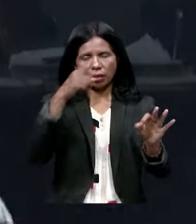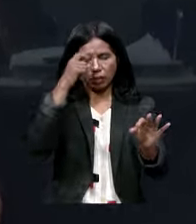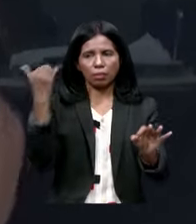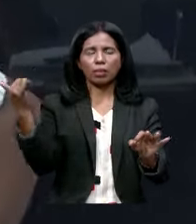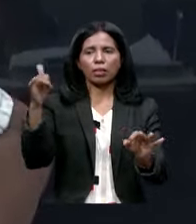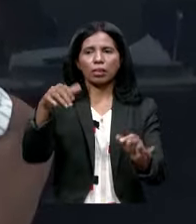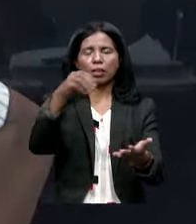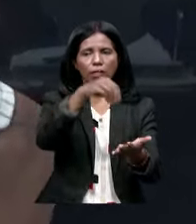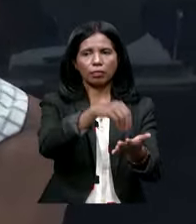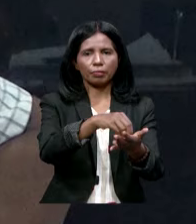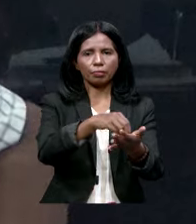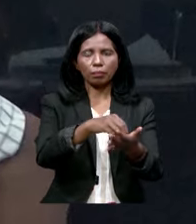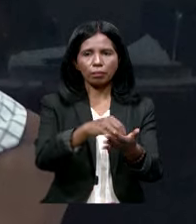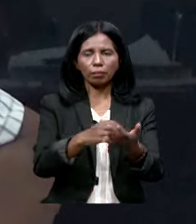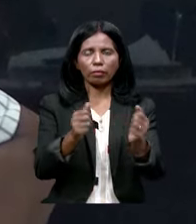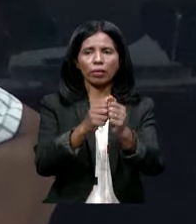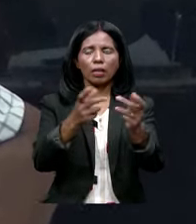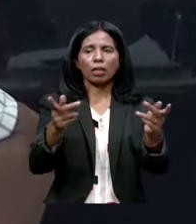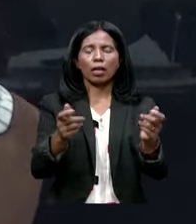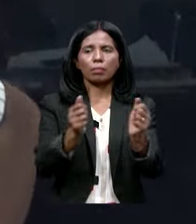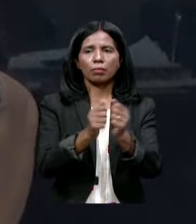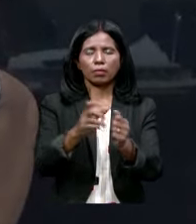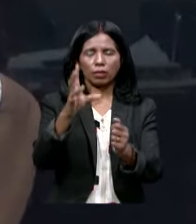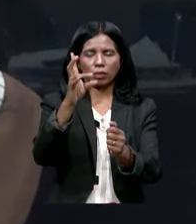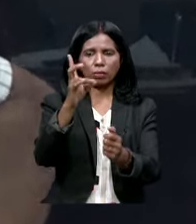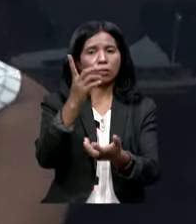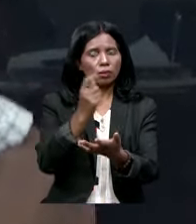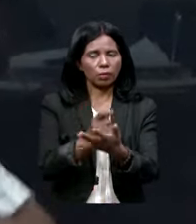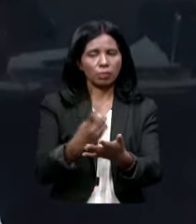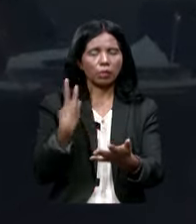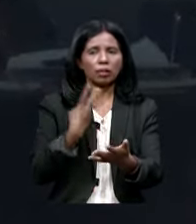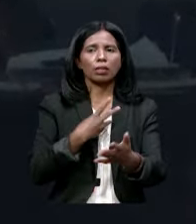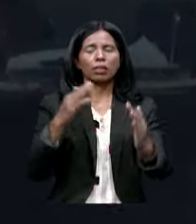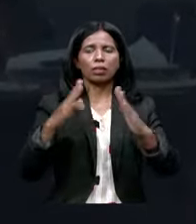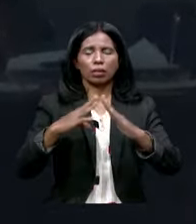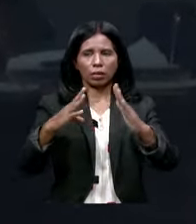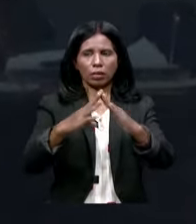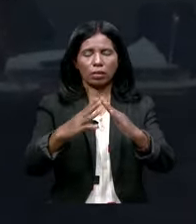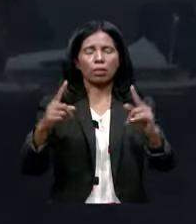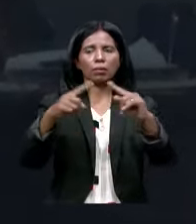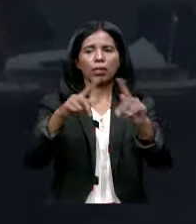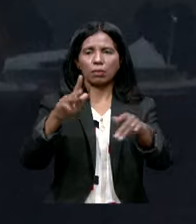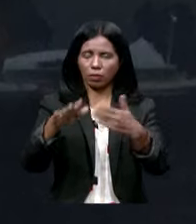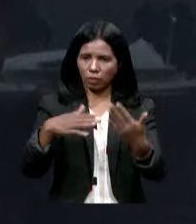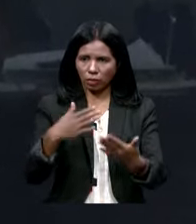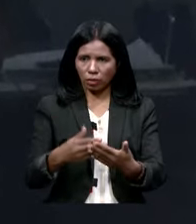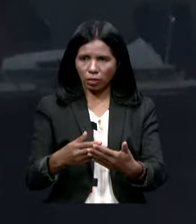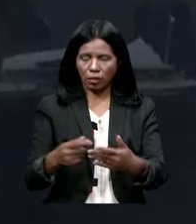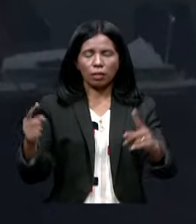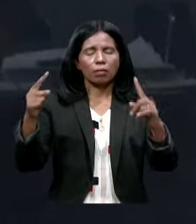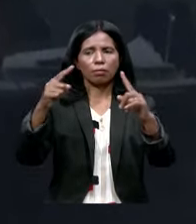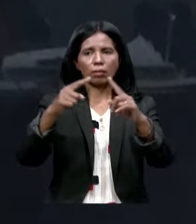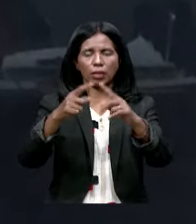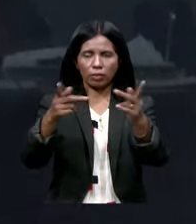estala kuase patin riun hitu iha itani sirari ba iha kumda di sirau kutu ba iha